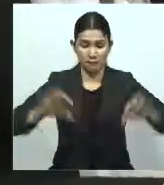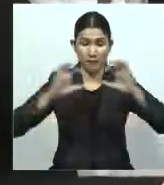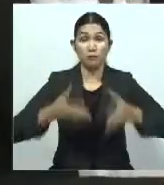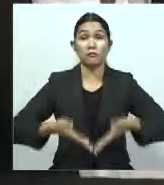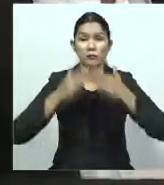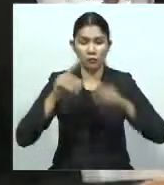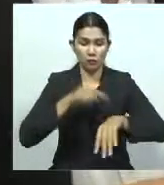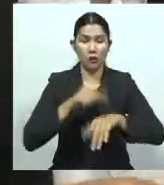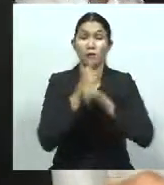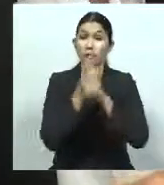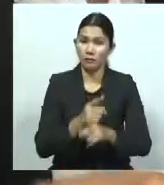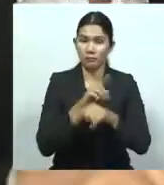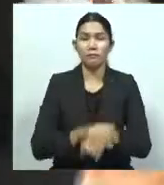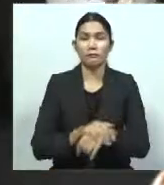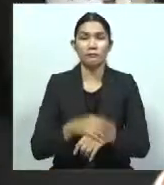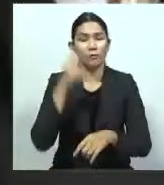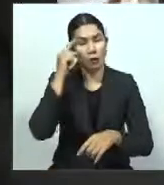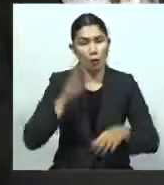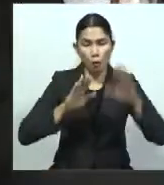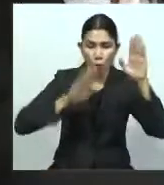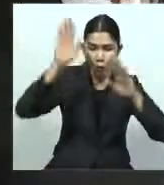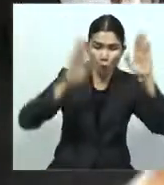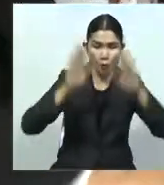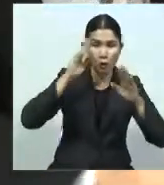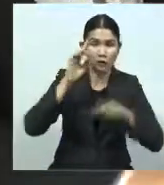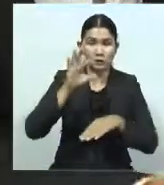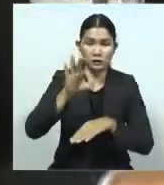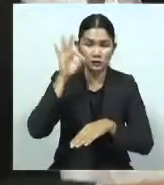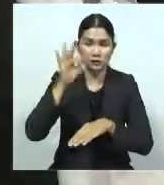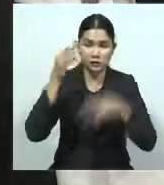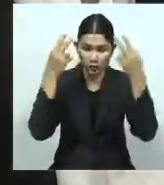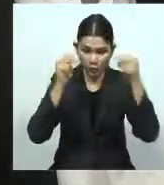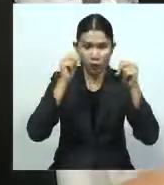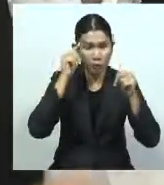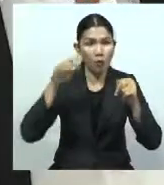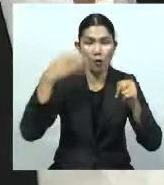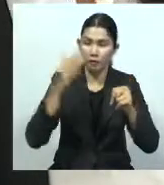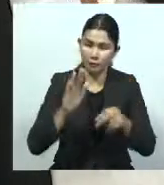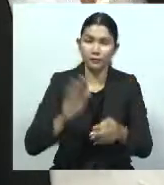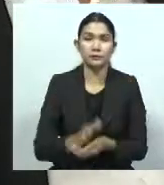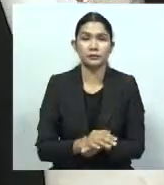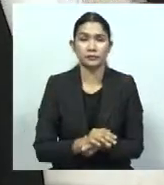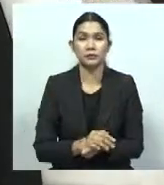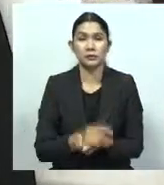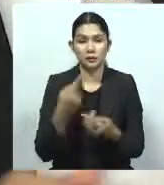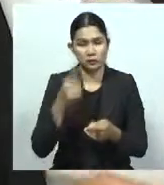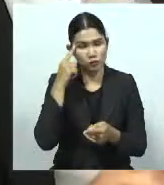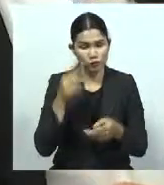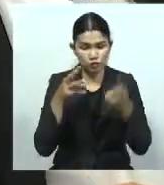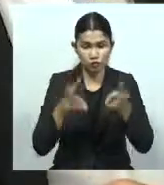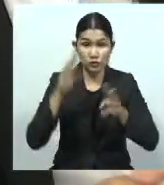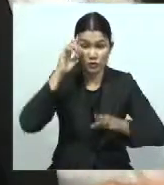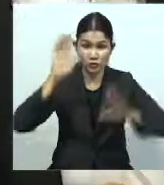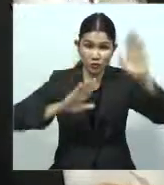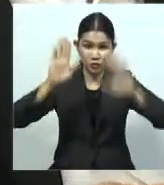ำหนดไม่ต้องให้มีการโหวตเลือกนายกรัฐมนตรีก่อนอย่างแน่นอนนะคะก็ปฏิเสธสำหรับแนวคิดการชิงโหวต